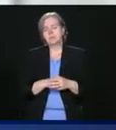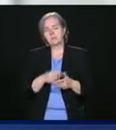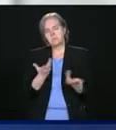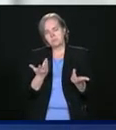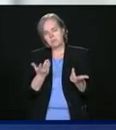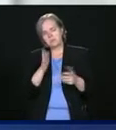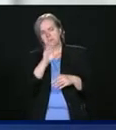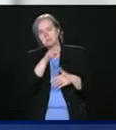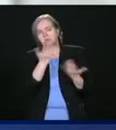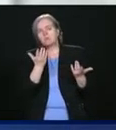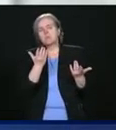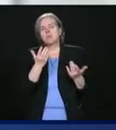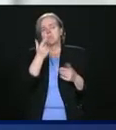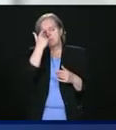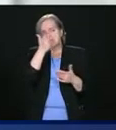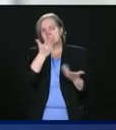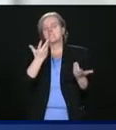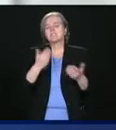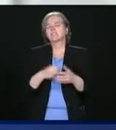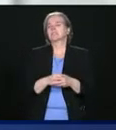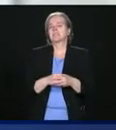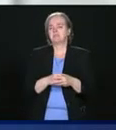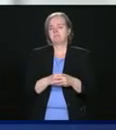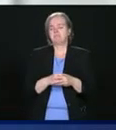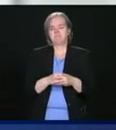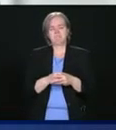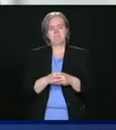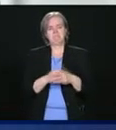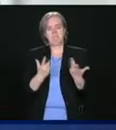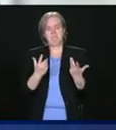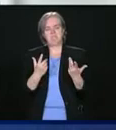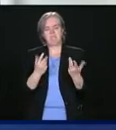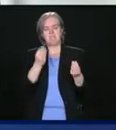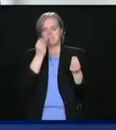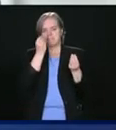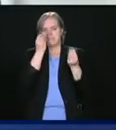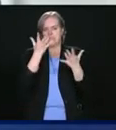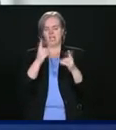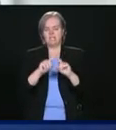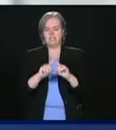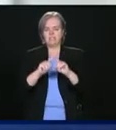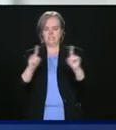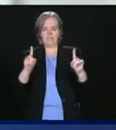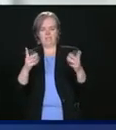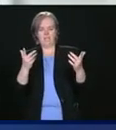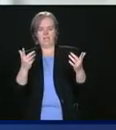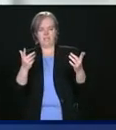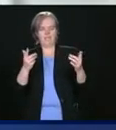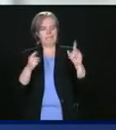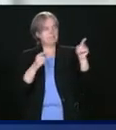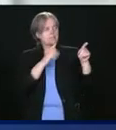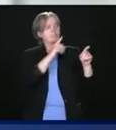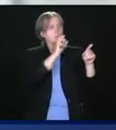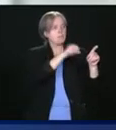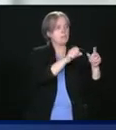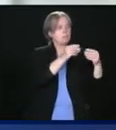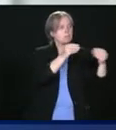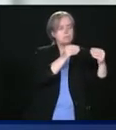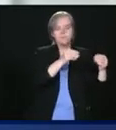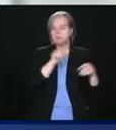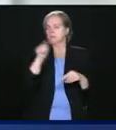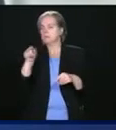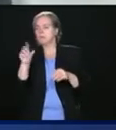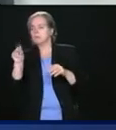que vous craignez que des messages contradictoires puissent instaurer une certaine confusion? Et est-ce que ce sont